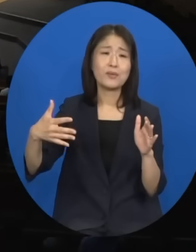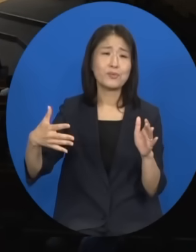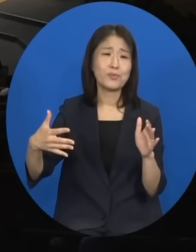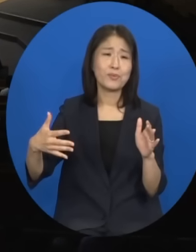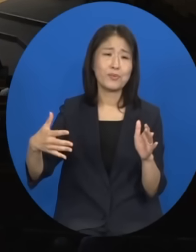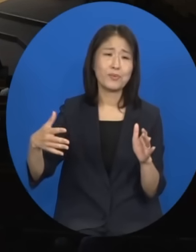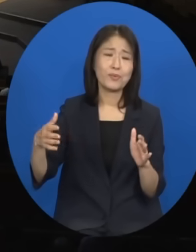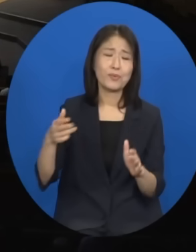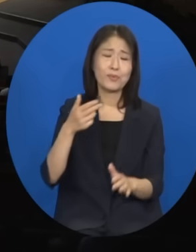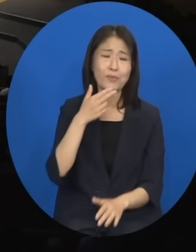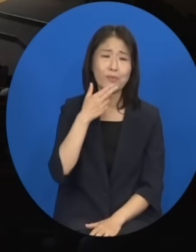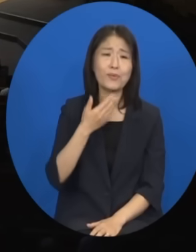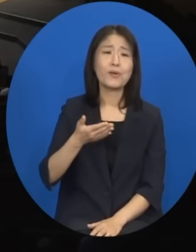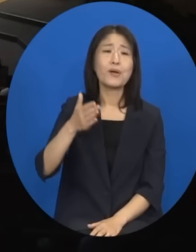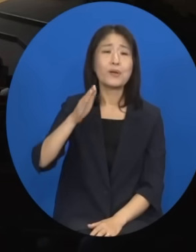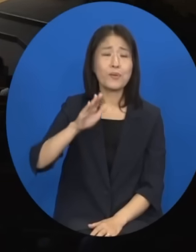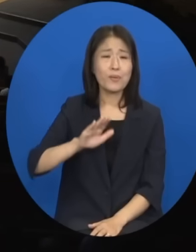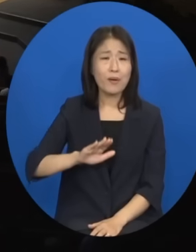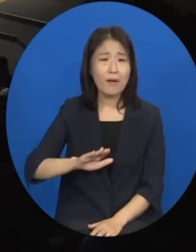무명이어도